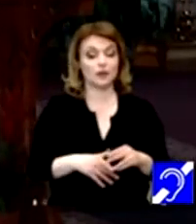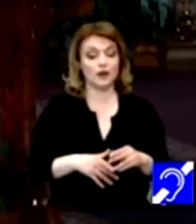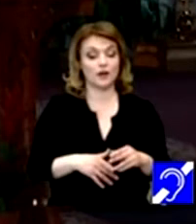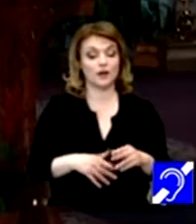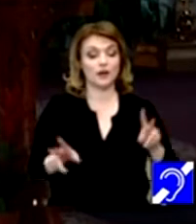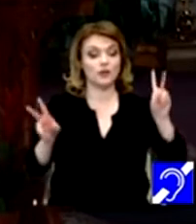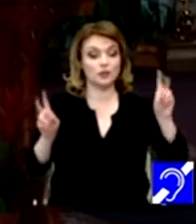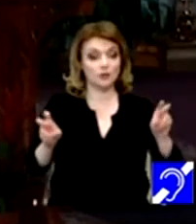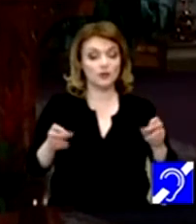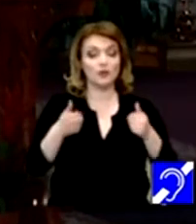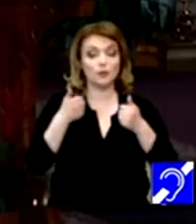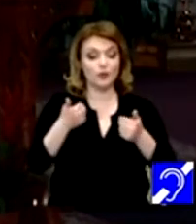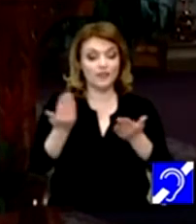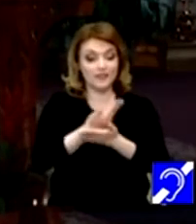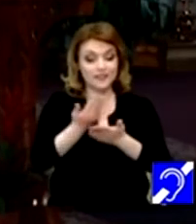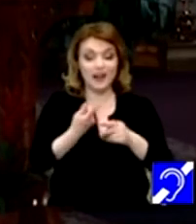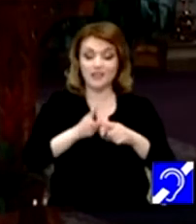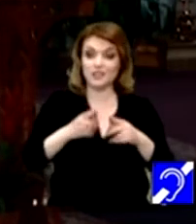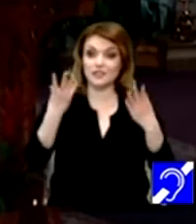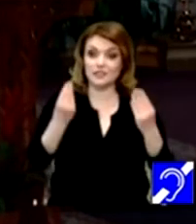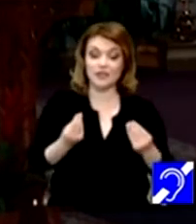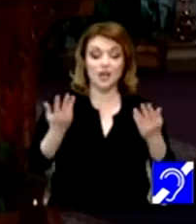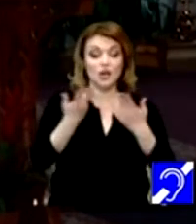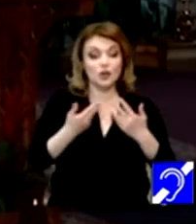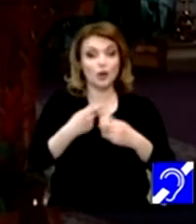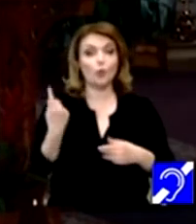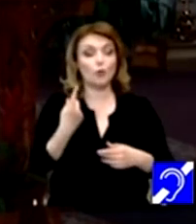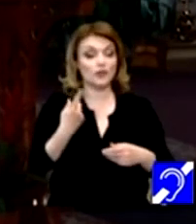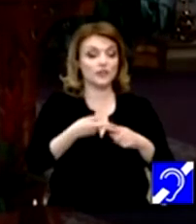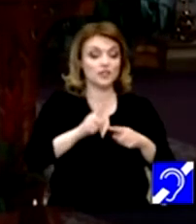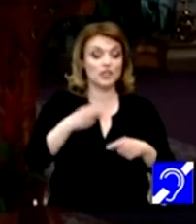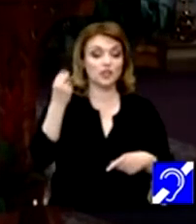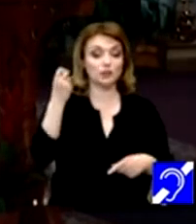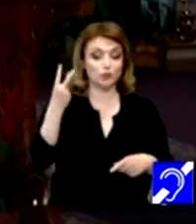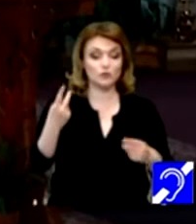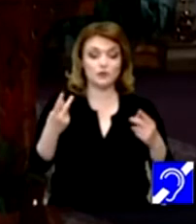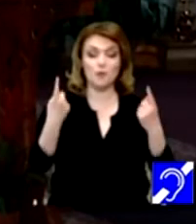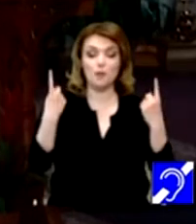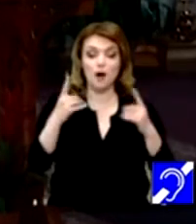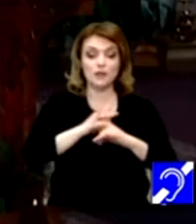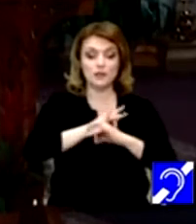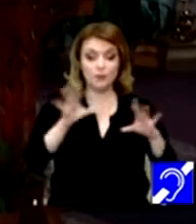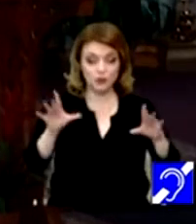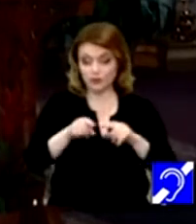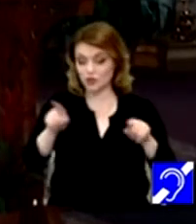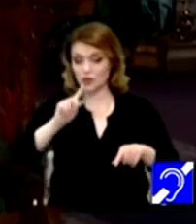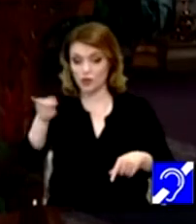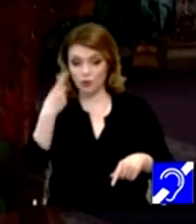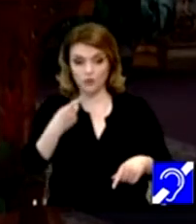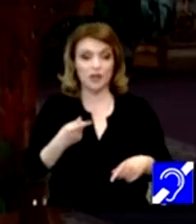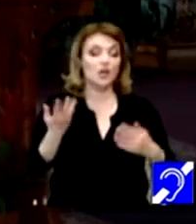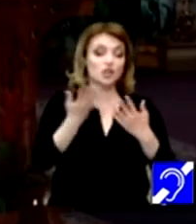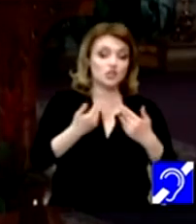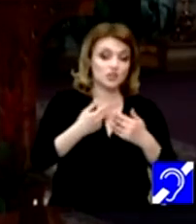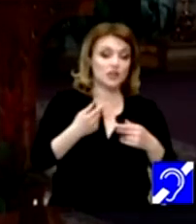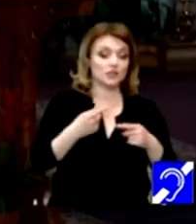și Blagoveștenia. Această zi este considerată una din cele 12 mari sărbători de peste an. Totodată se